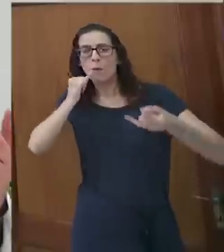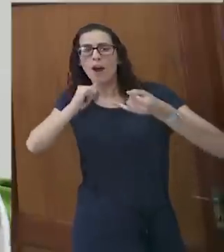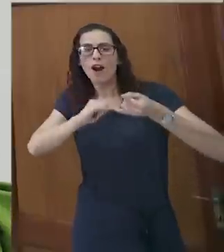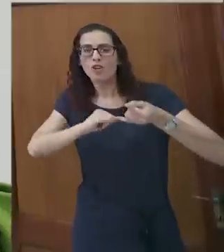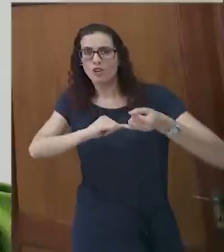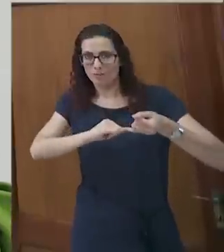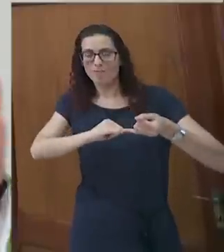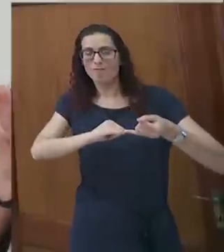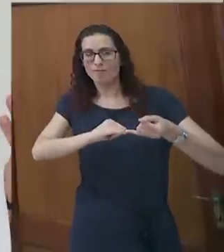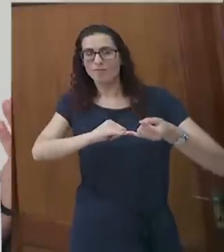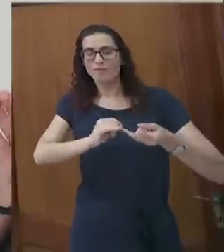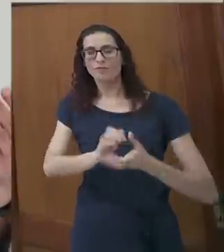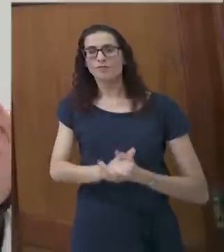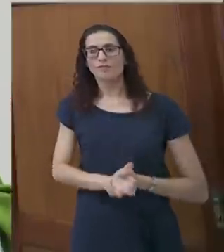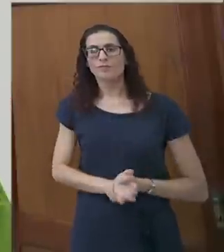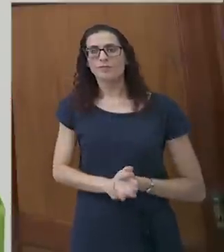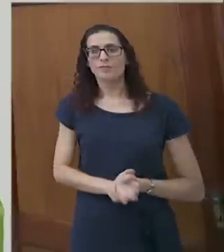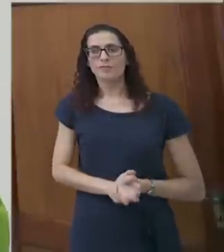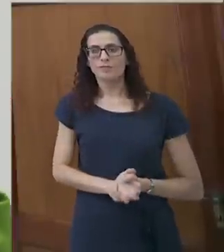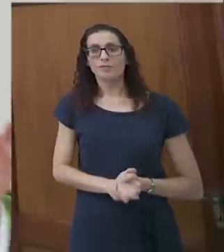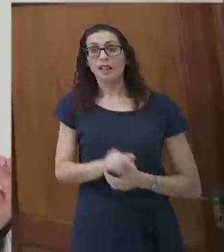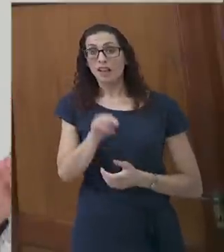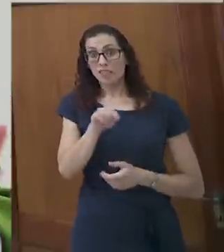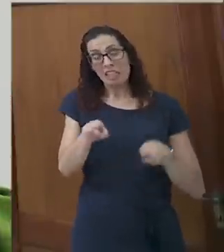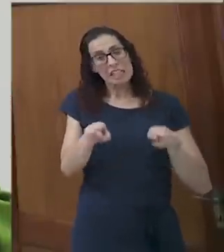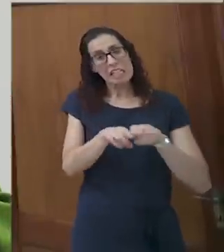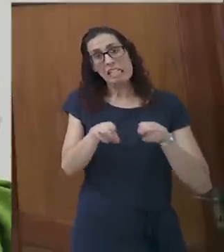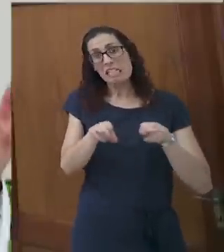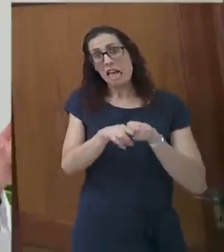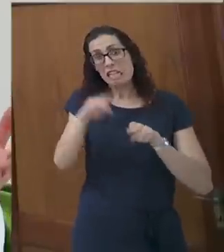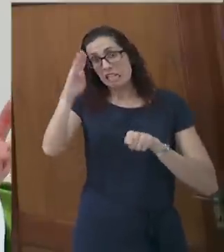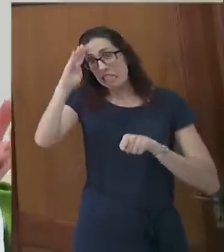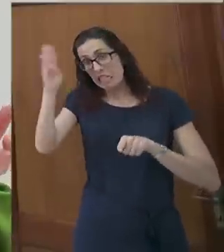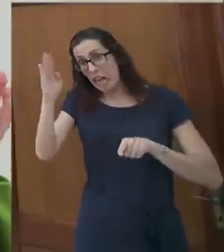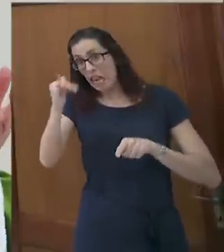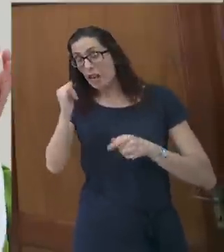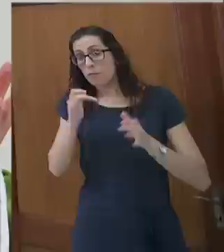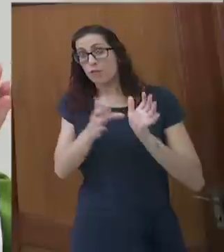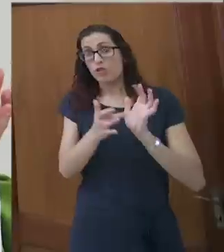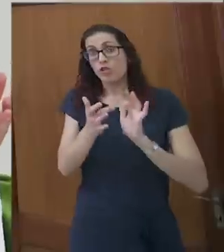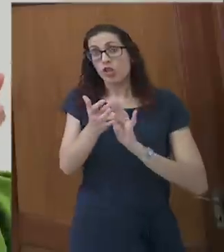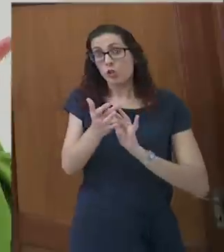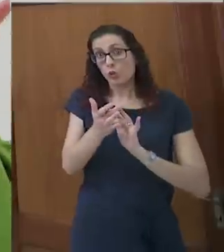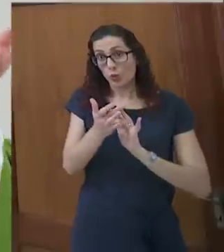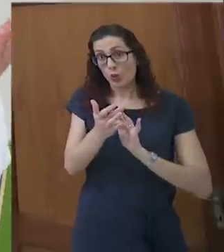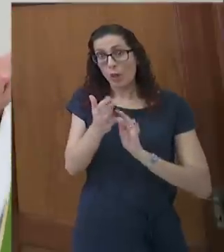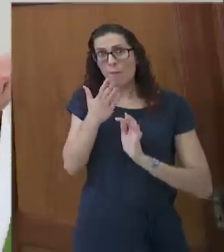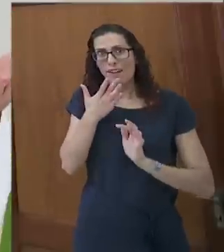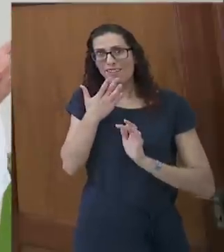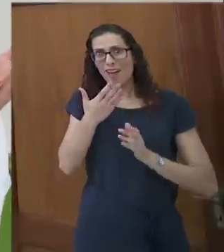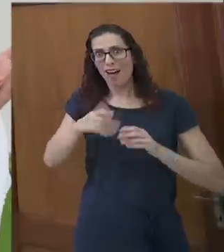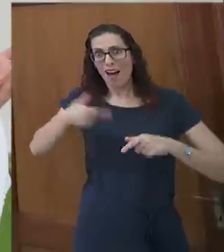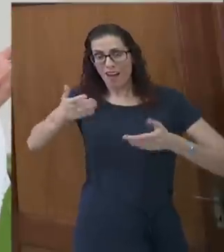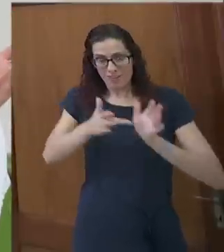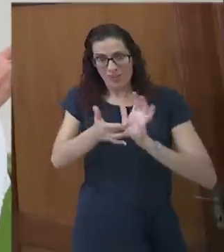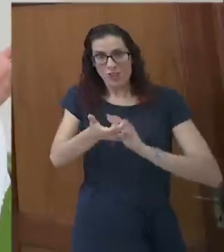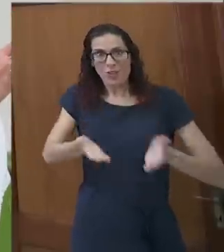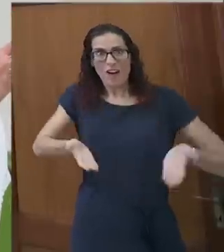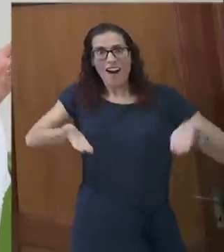li din kienet ukoll it-tislima ta' Kristu rxoxt kull meta deher il-paċi